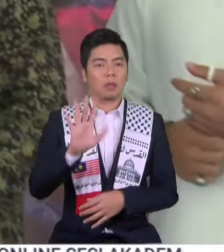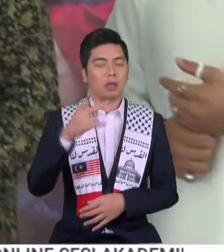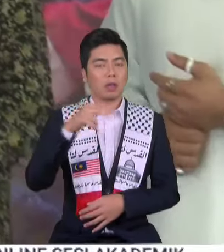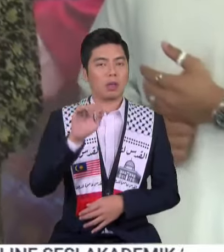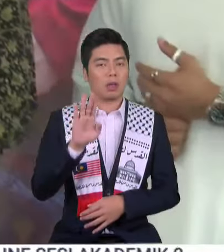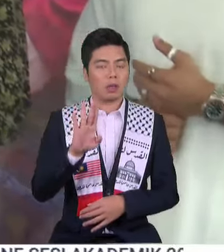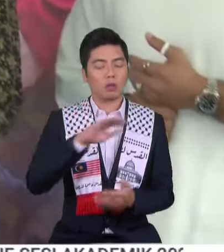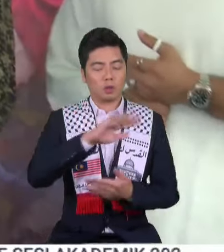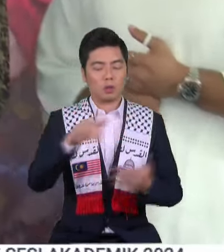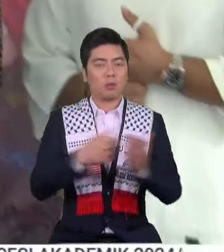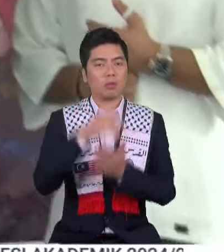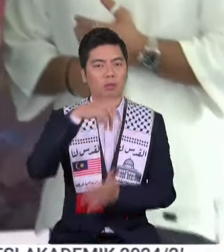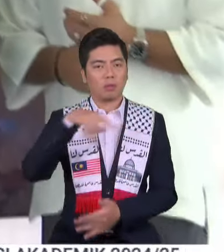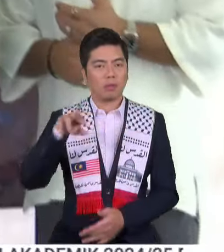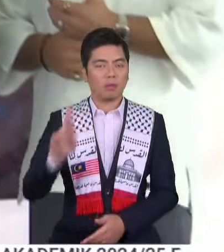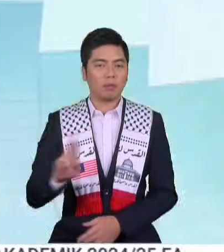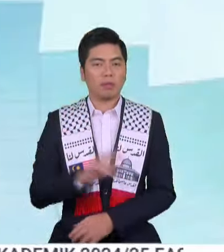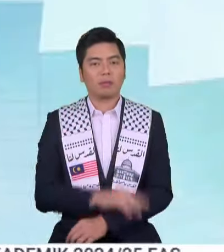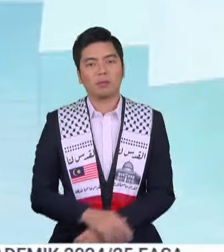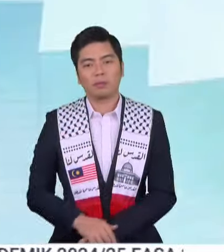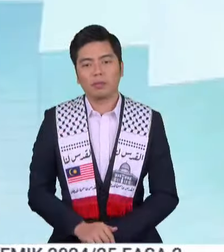negara.